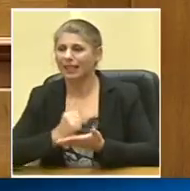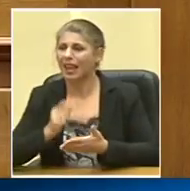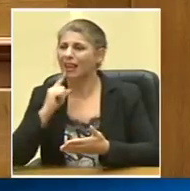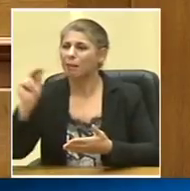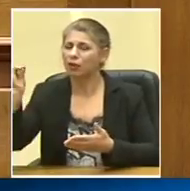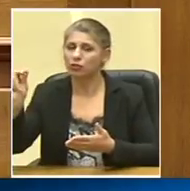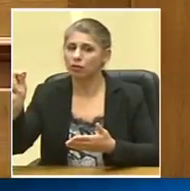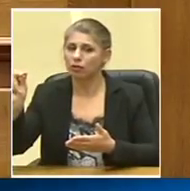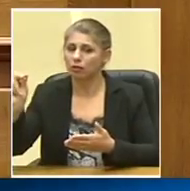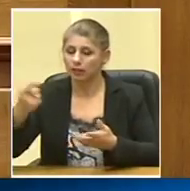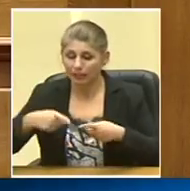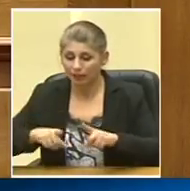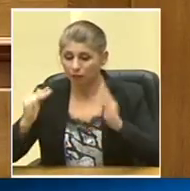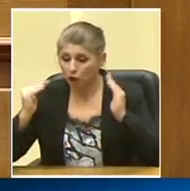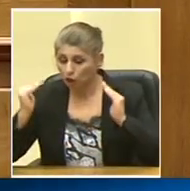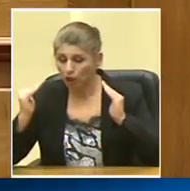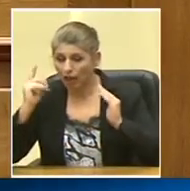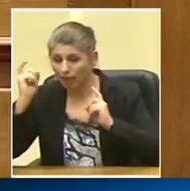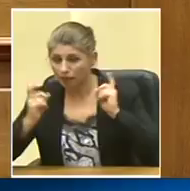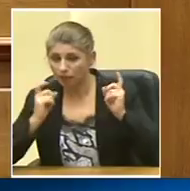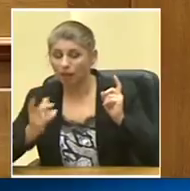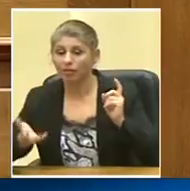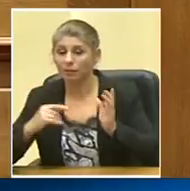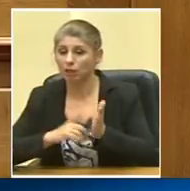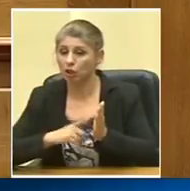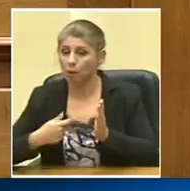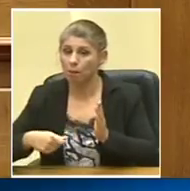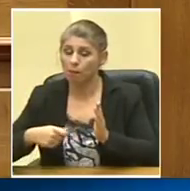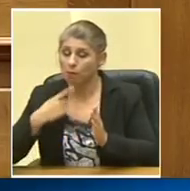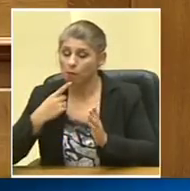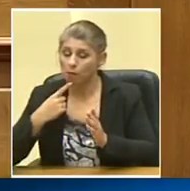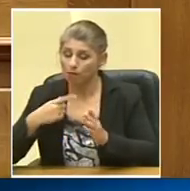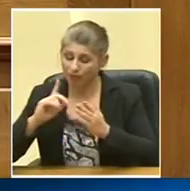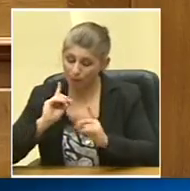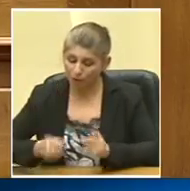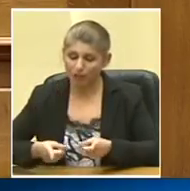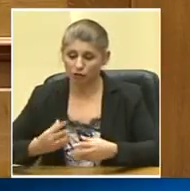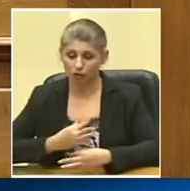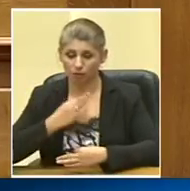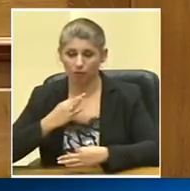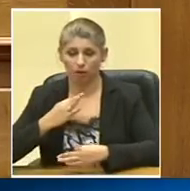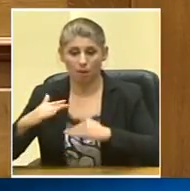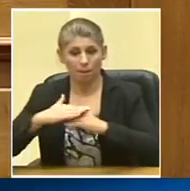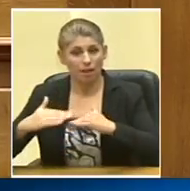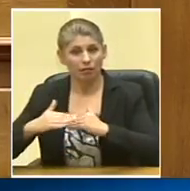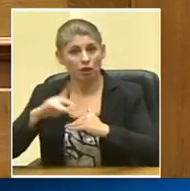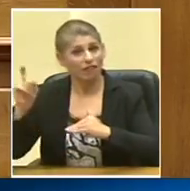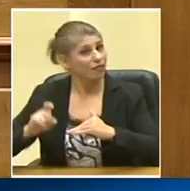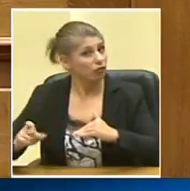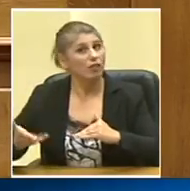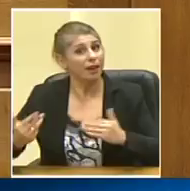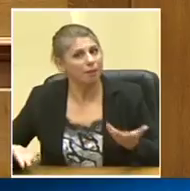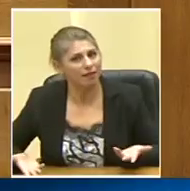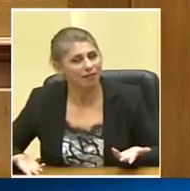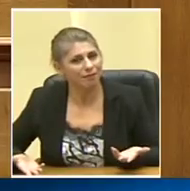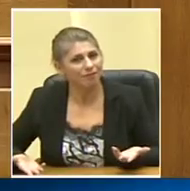και ταυτόχρονα αναρωτήθηκε, μα δεν υπάρχει στην ομολογία του Συμβουλίου της Επικρατείας το αξιοπρεπές επίπεδο διαβίωσης.